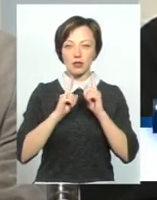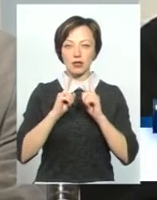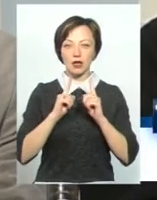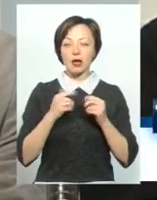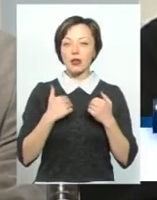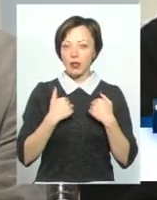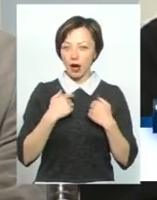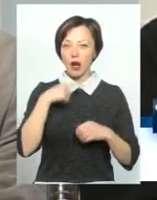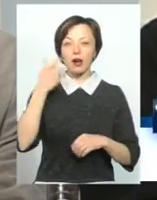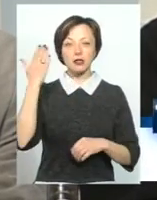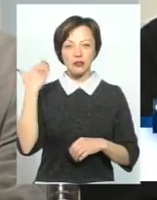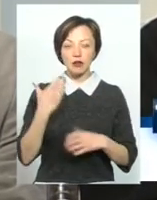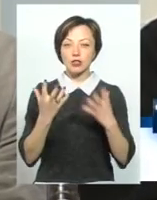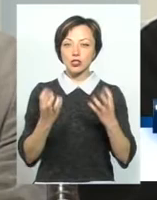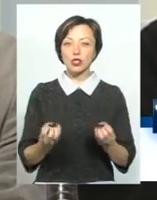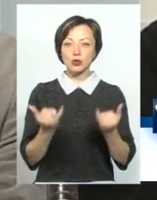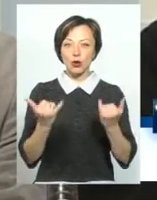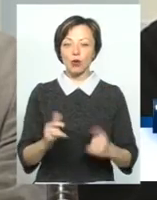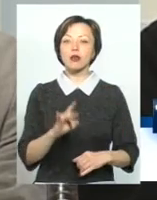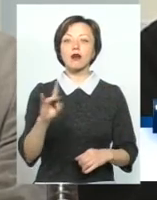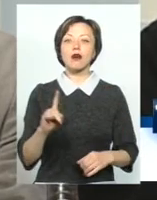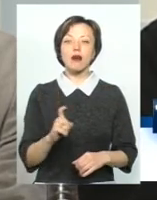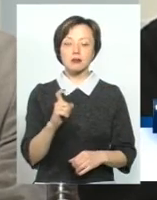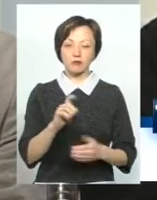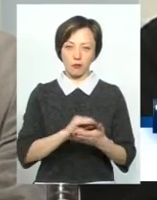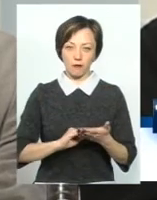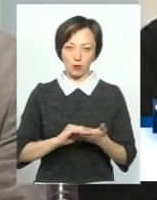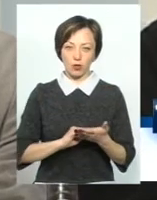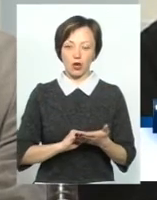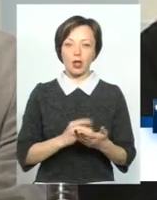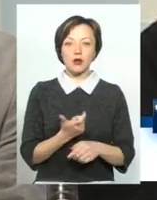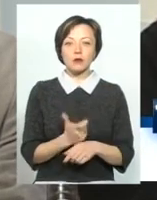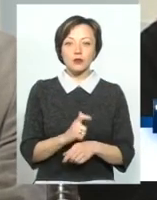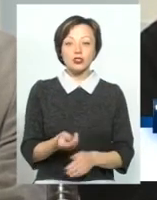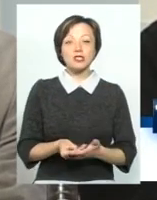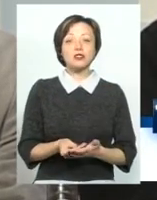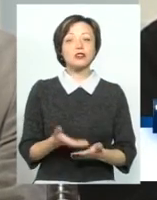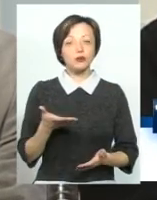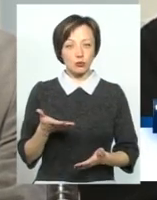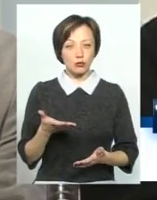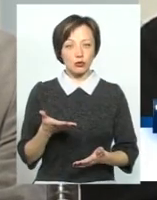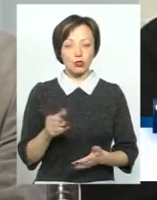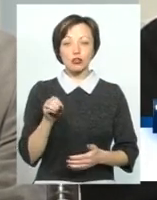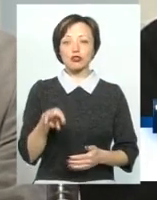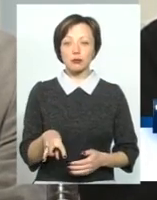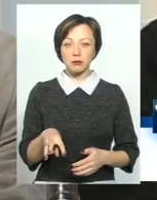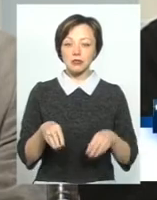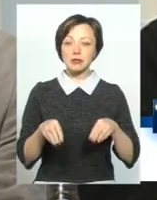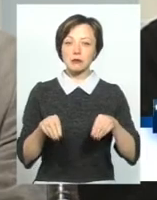я казав і ще сьогодні раз повторю, що більш цінного, чим